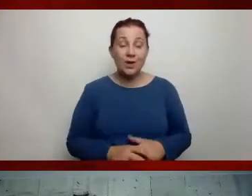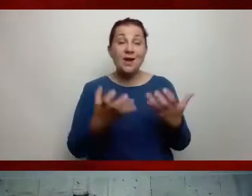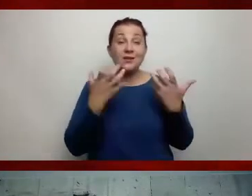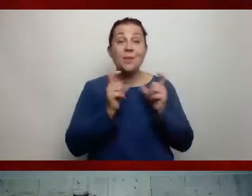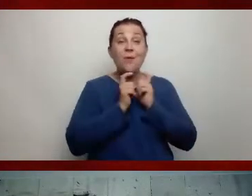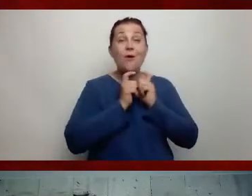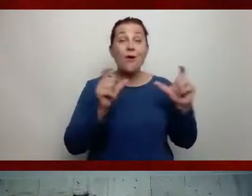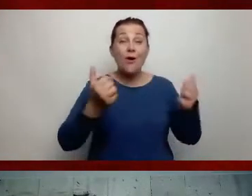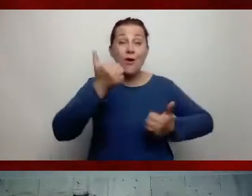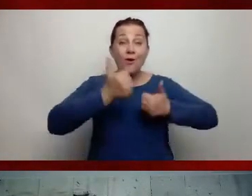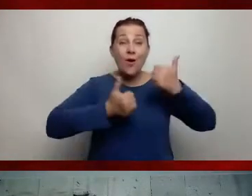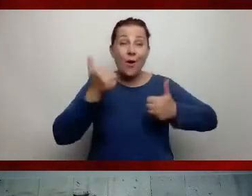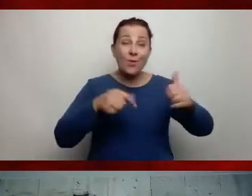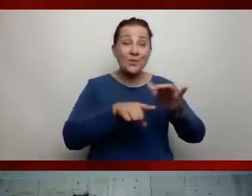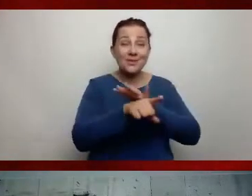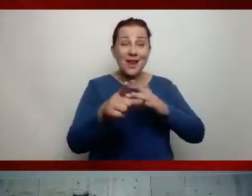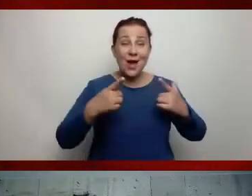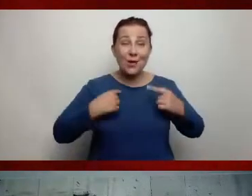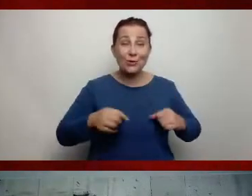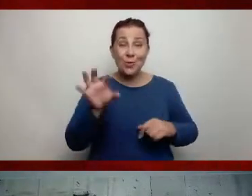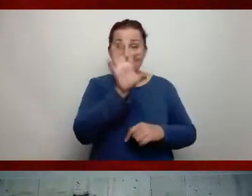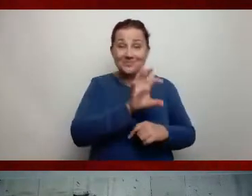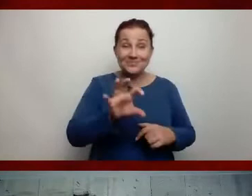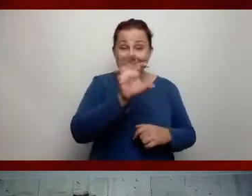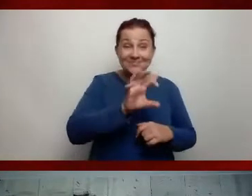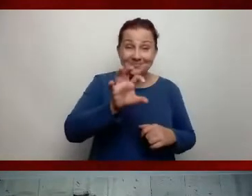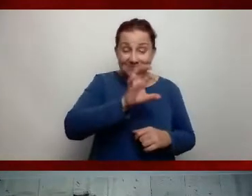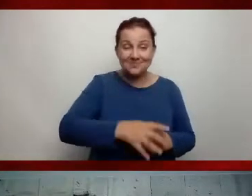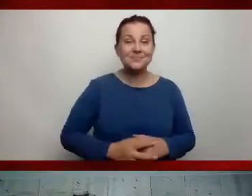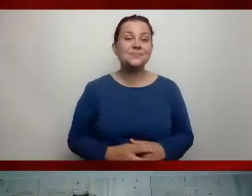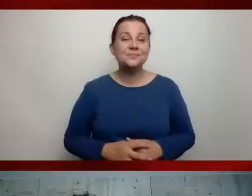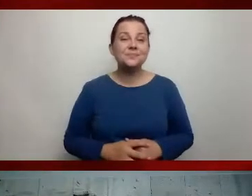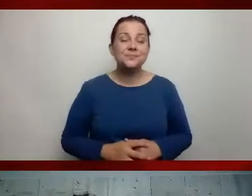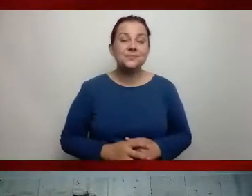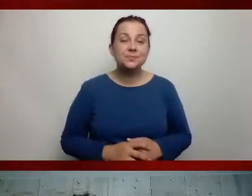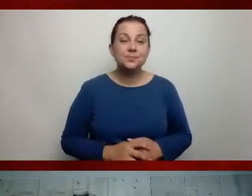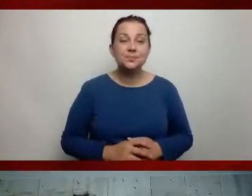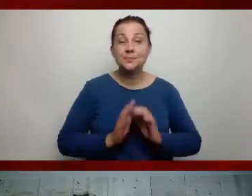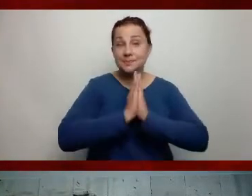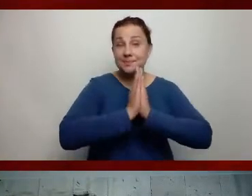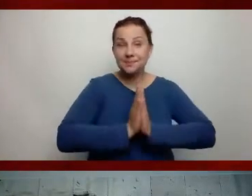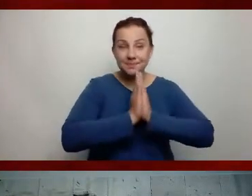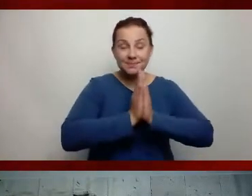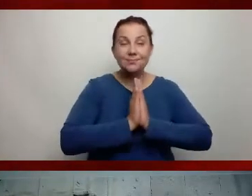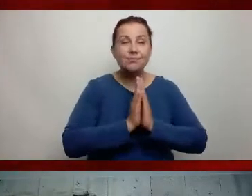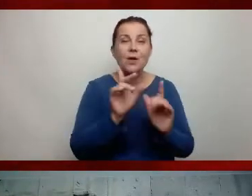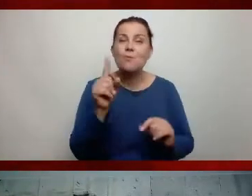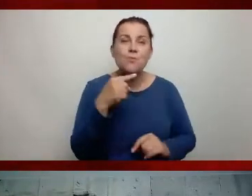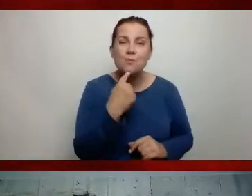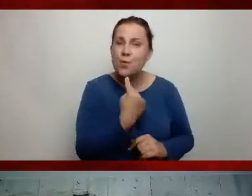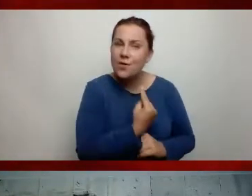dla naszych widzów. Mianowicie proszę odgadnąć